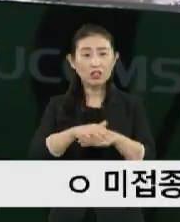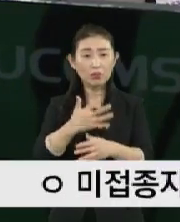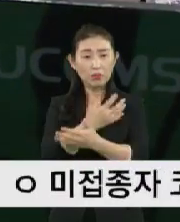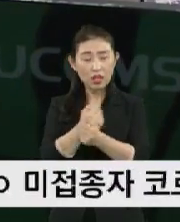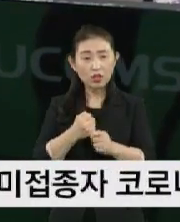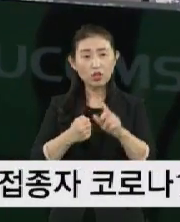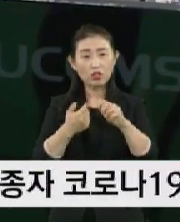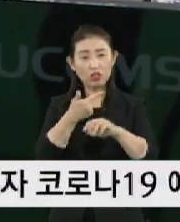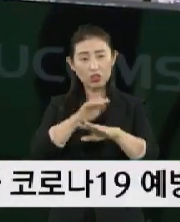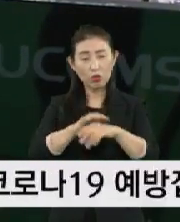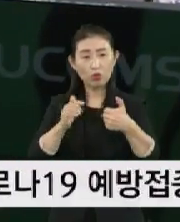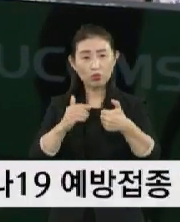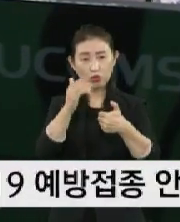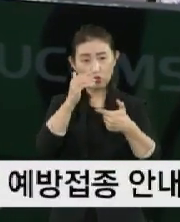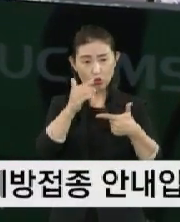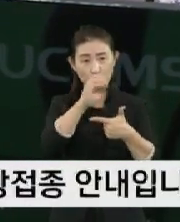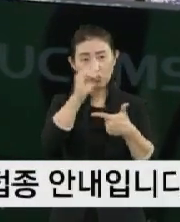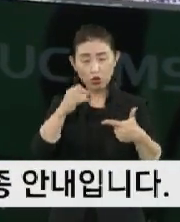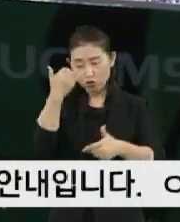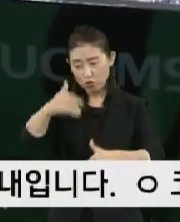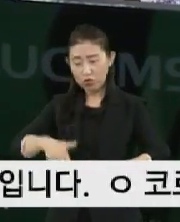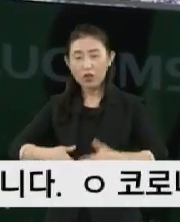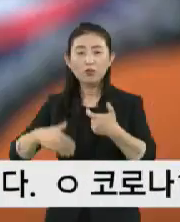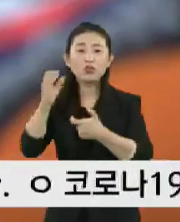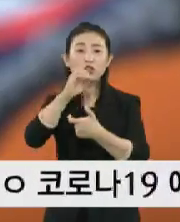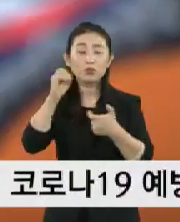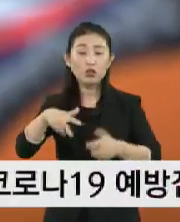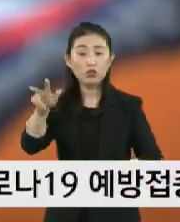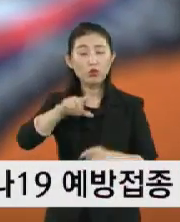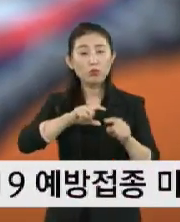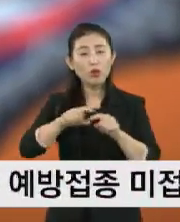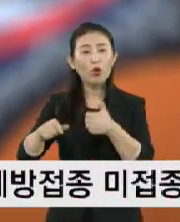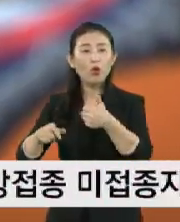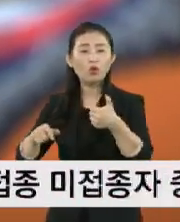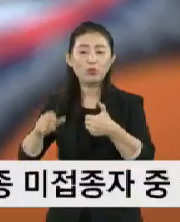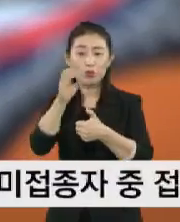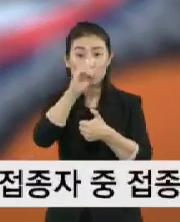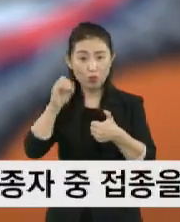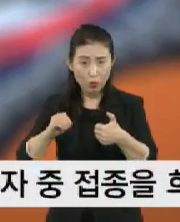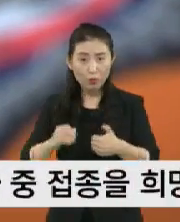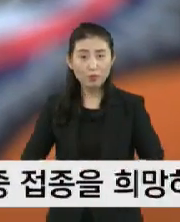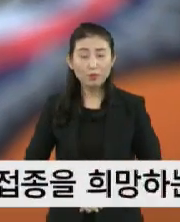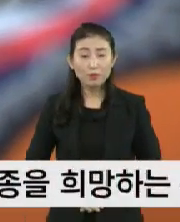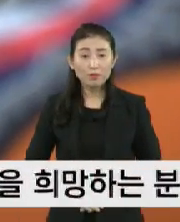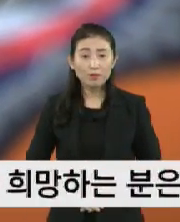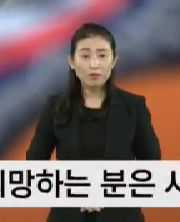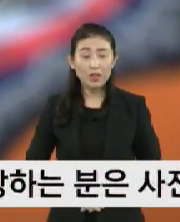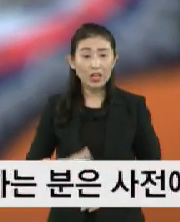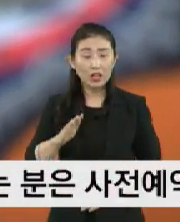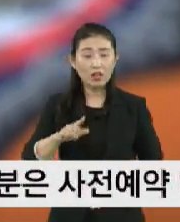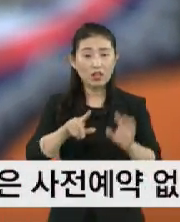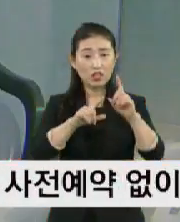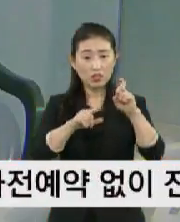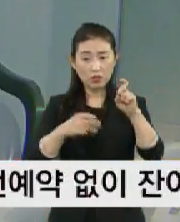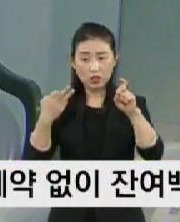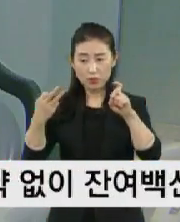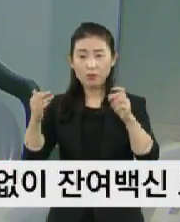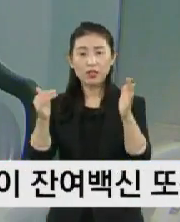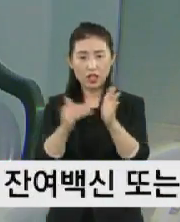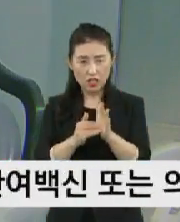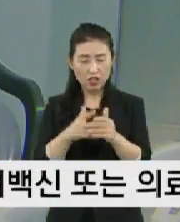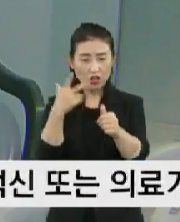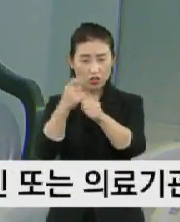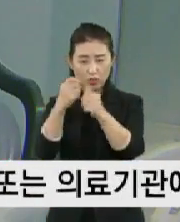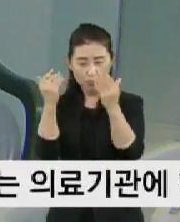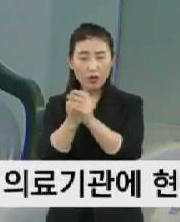56%, 충남 60%로 전국 평균 55.5%보다 높은데 이들에 대해서는 다음 달 13일까지